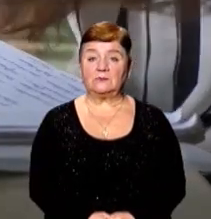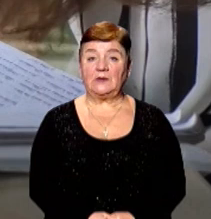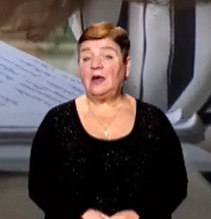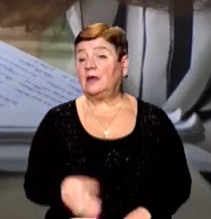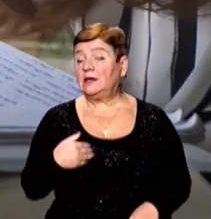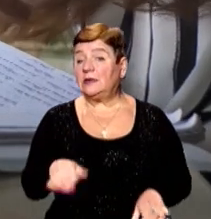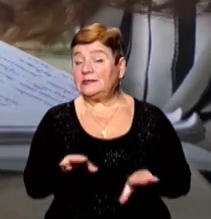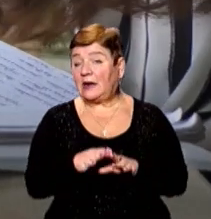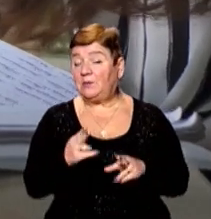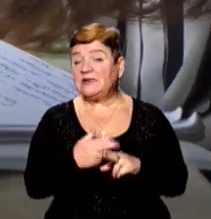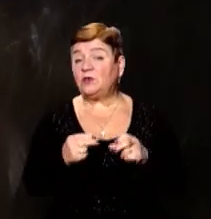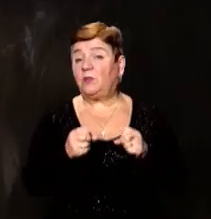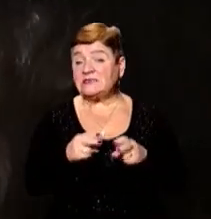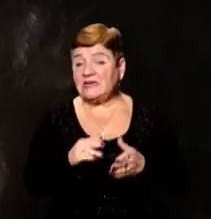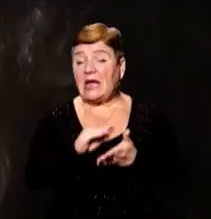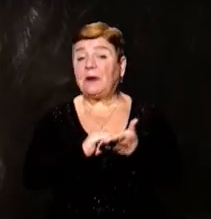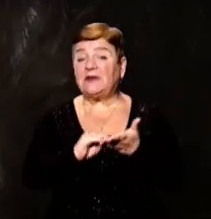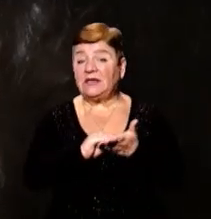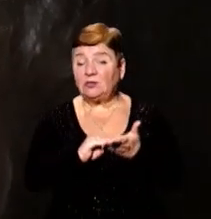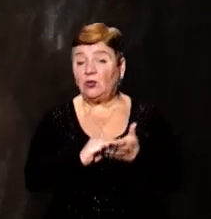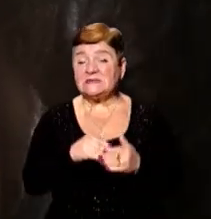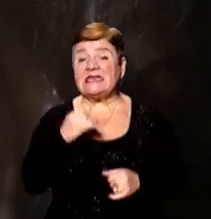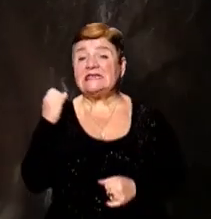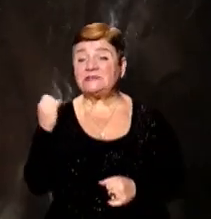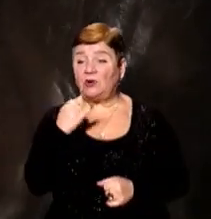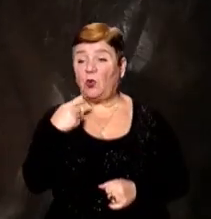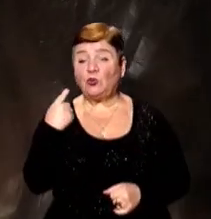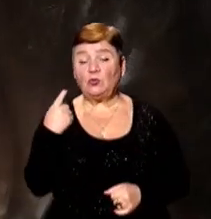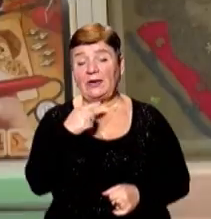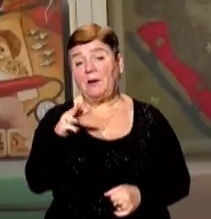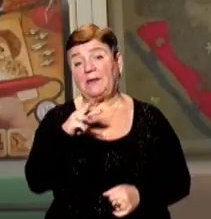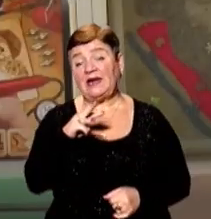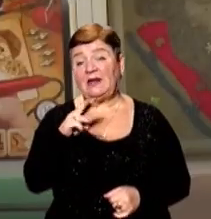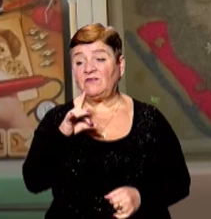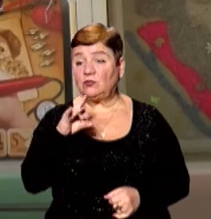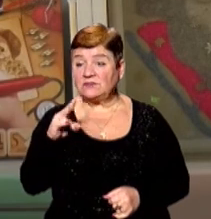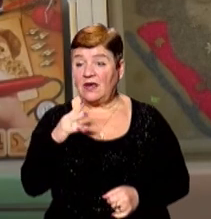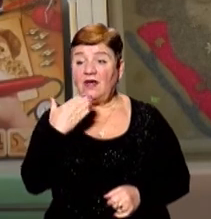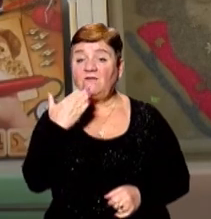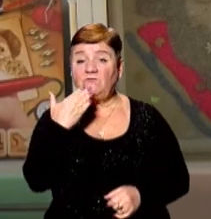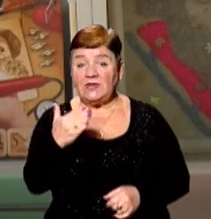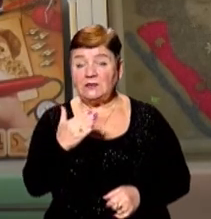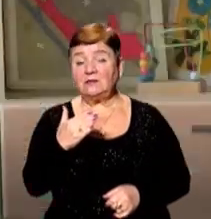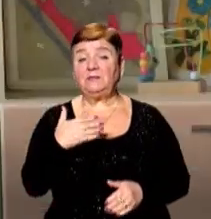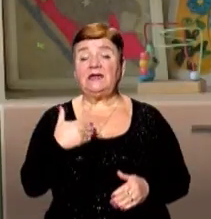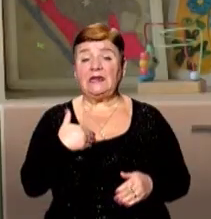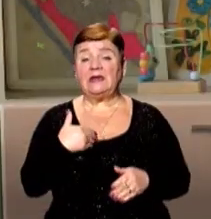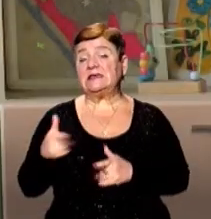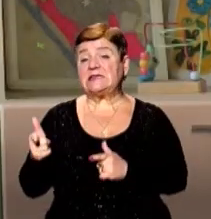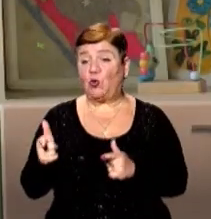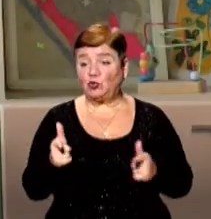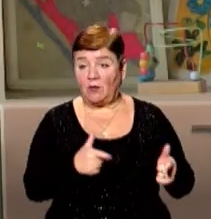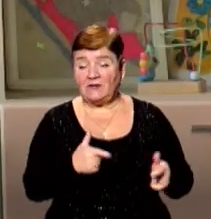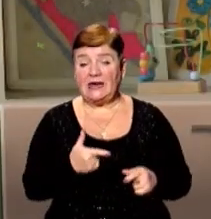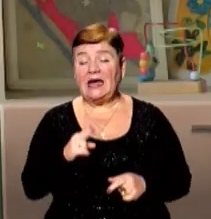Так, за допомогою скайпу з репетитором готується до ЗНО з історії одинадцятикласниця Наїра Мативосова. Він мені диктує, я занотовую.